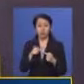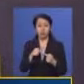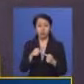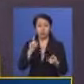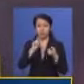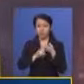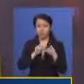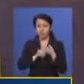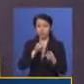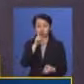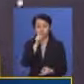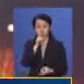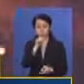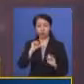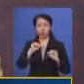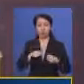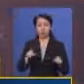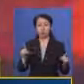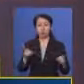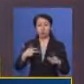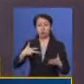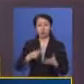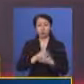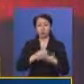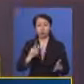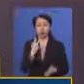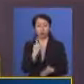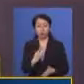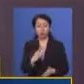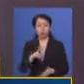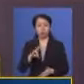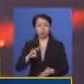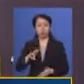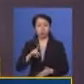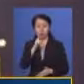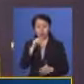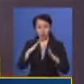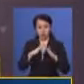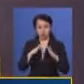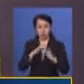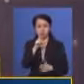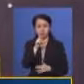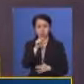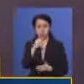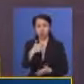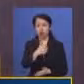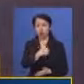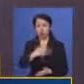что позволило провакцинировать более 2 миллионов голов домашней птицы. Хочу напомнить,